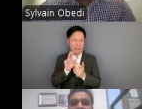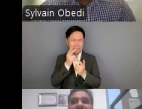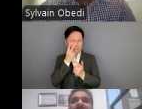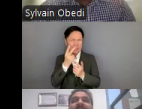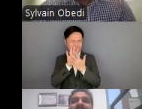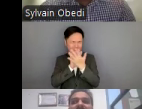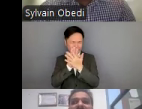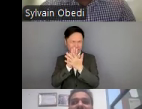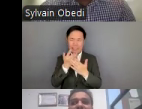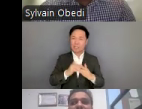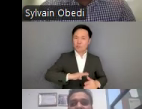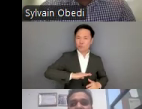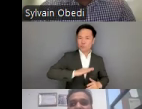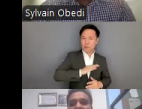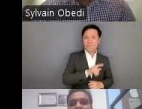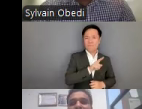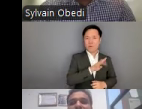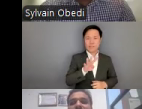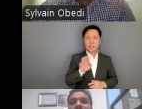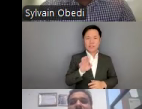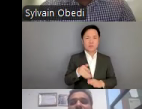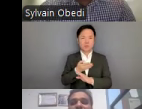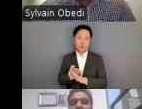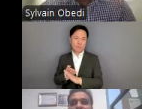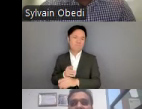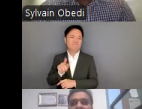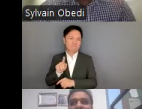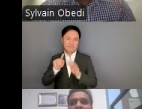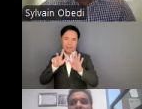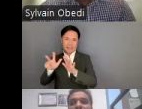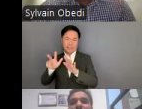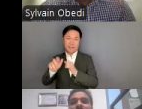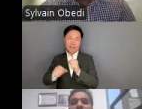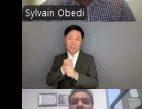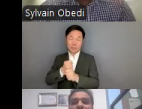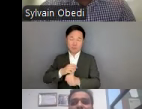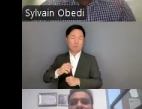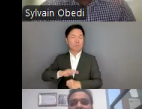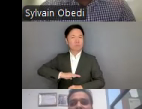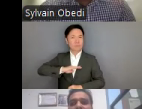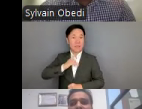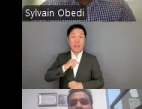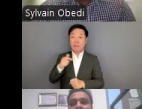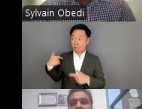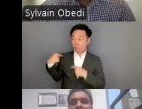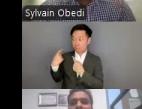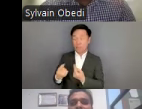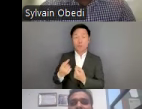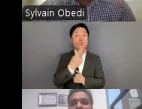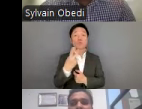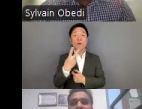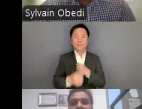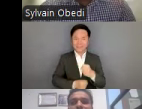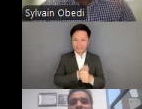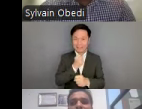40 years, and ولضعاف النظر it's working وذلك more than 12 في years. عام It's not 2011 only working for وإنها blind and